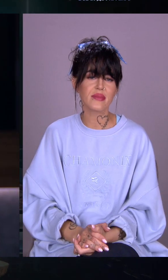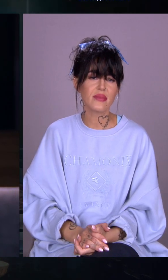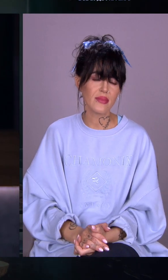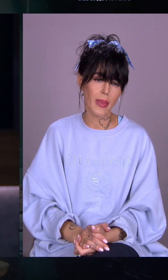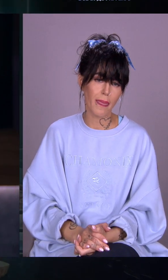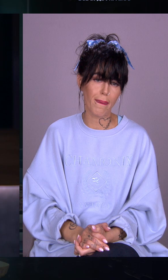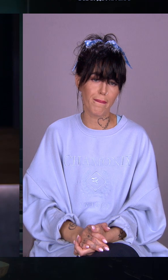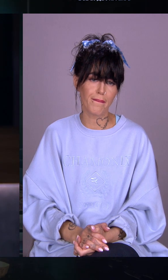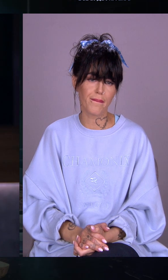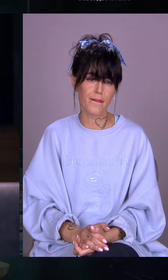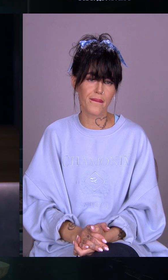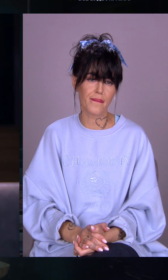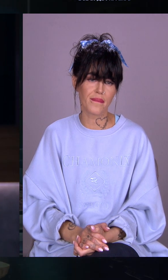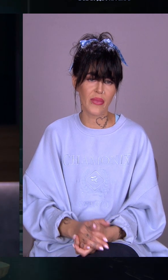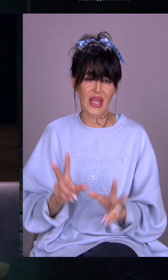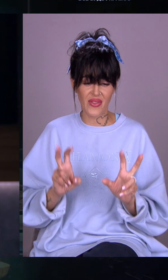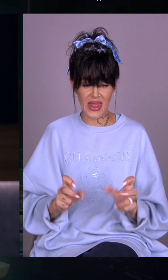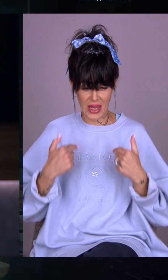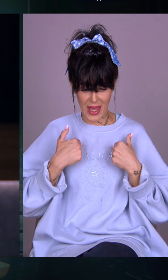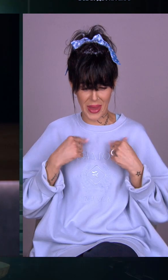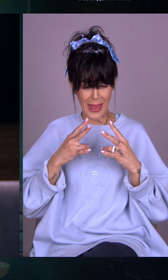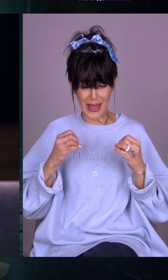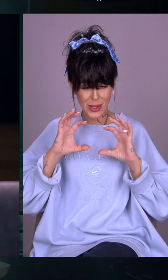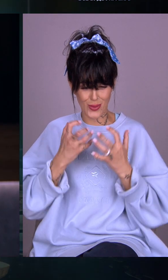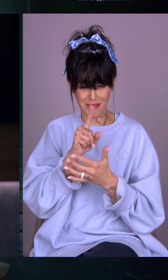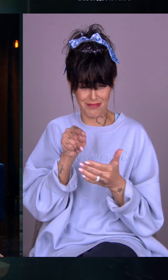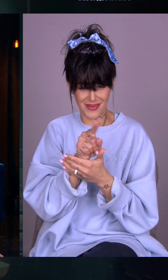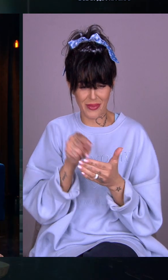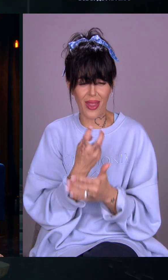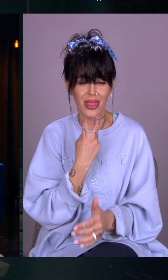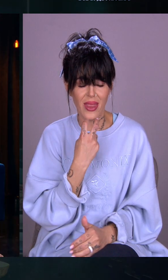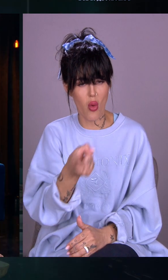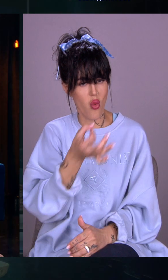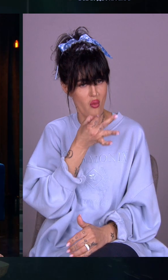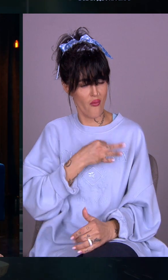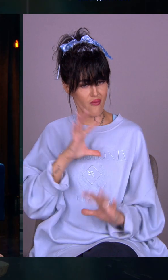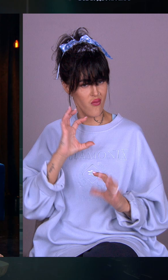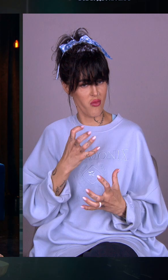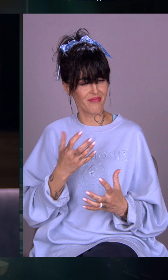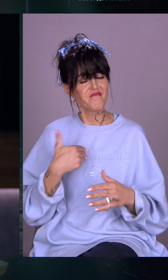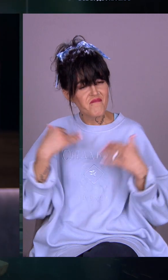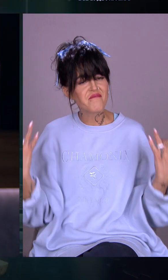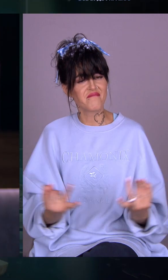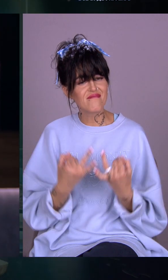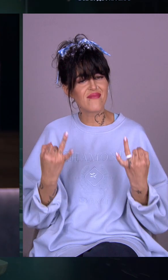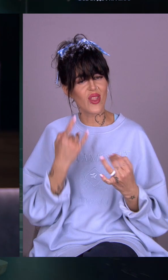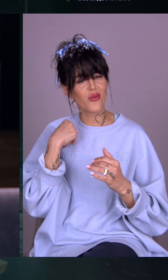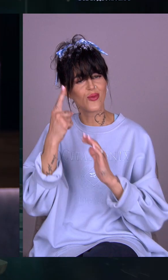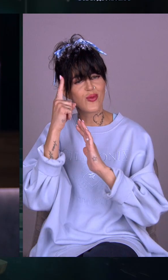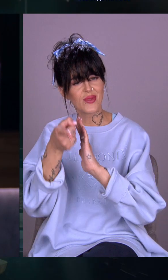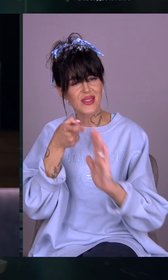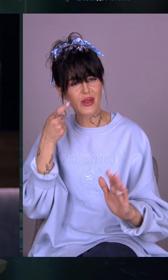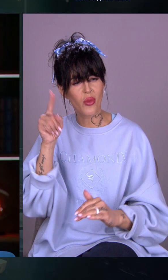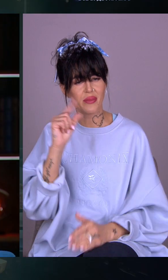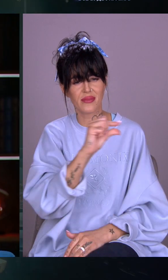серйозно підійшли до наших несерйозних питань. Я сама. І було просто так фантастично. Я тільки всього дізнався. І буде номер омбудсмена